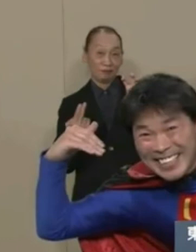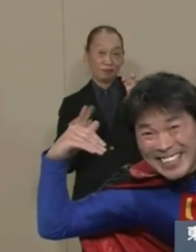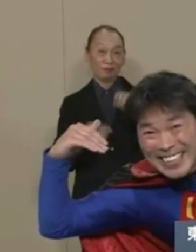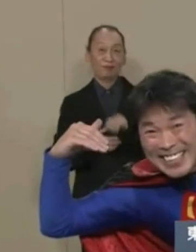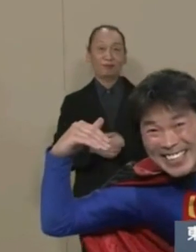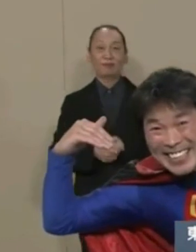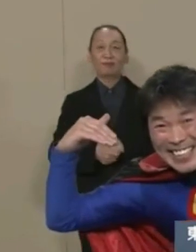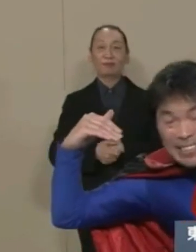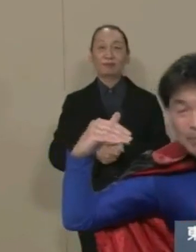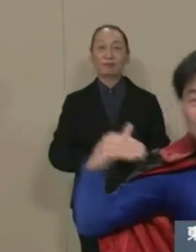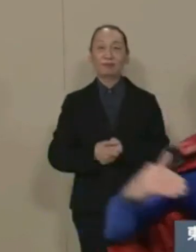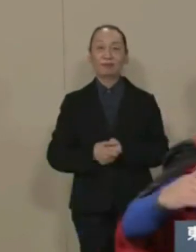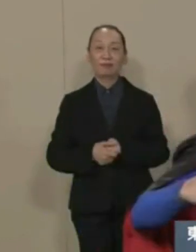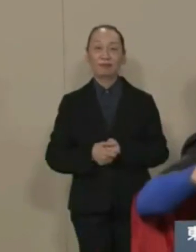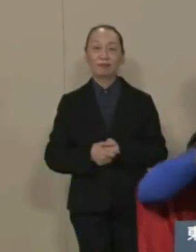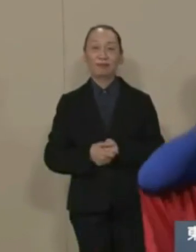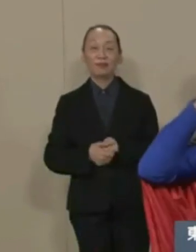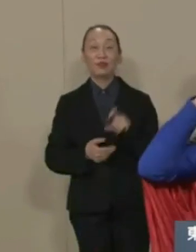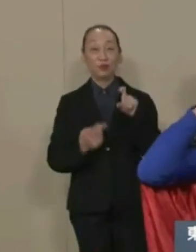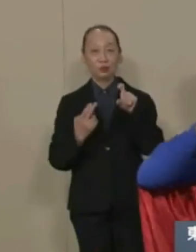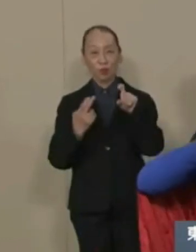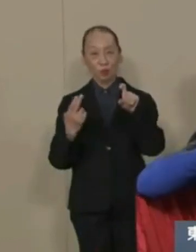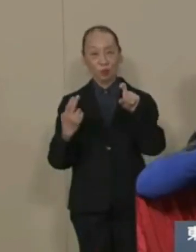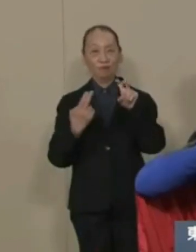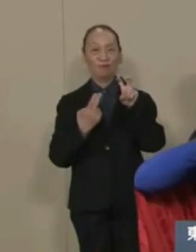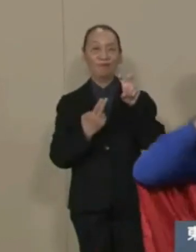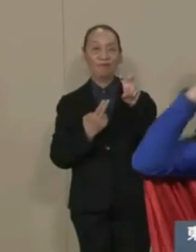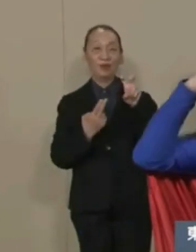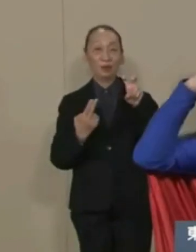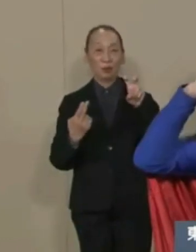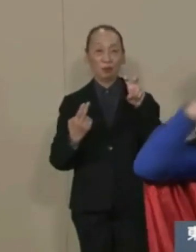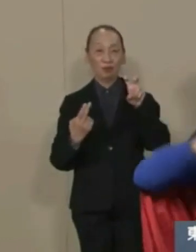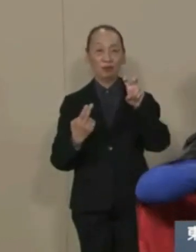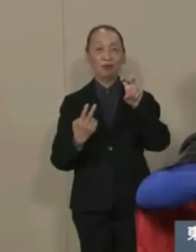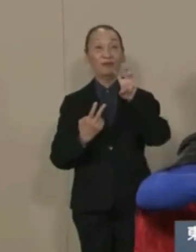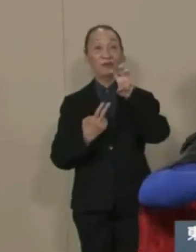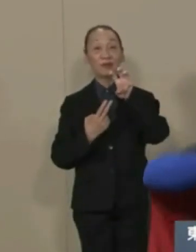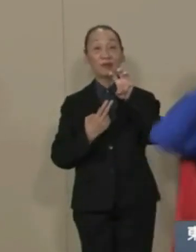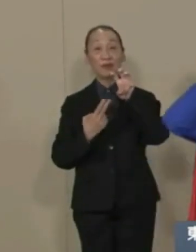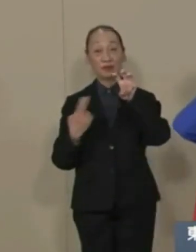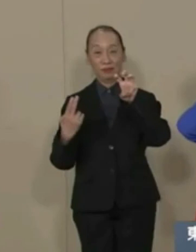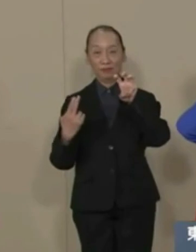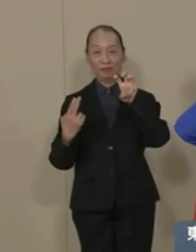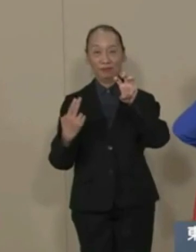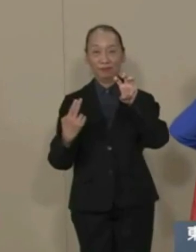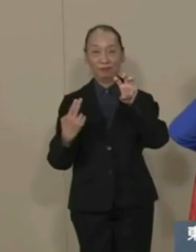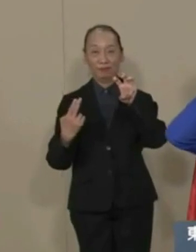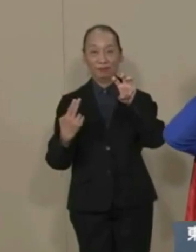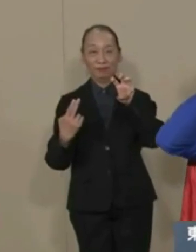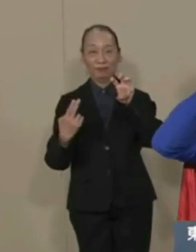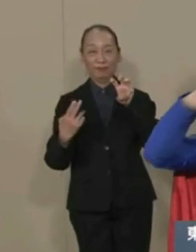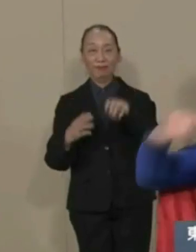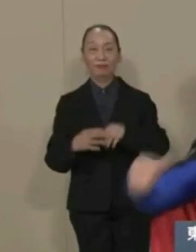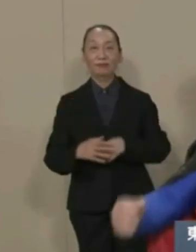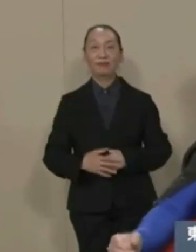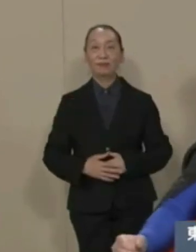だジュード20度最後だっ